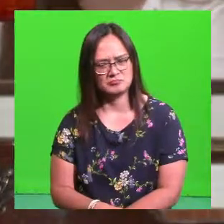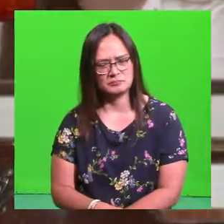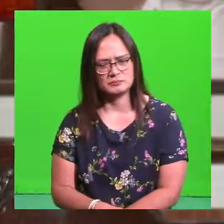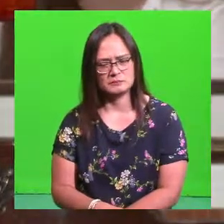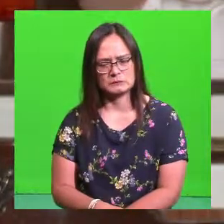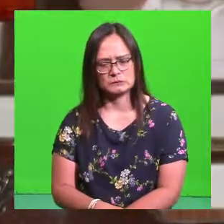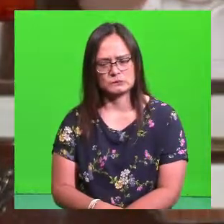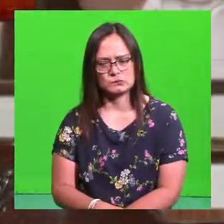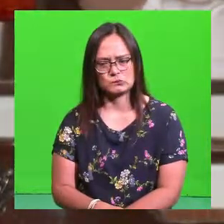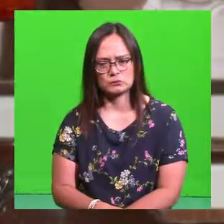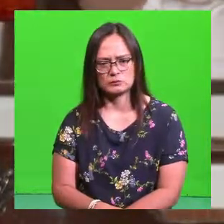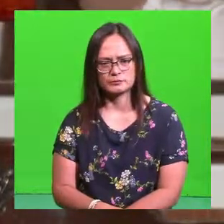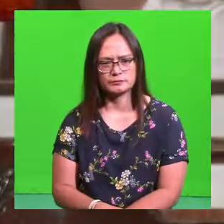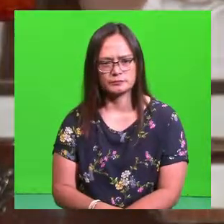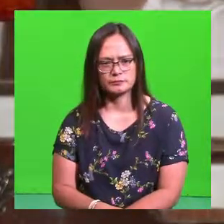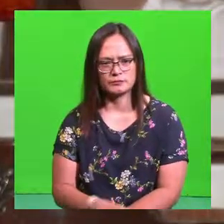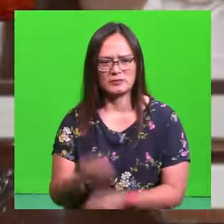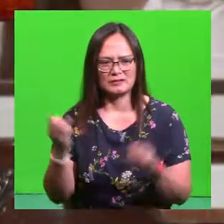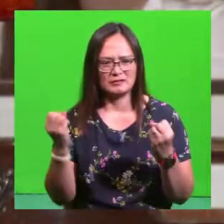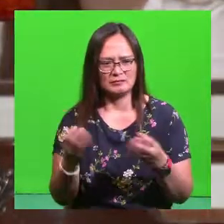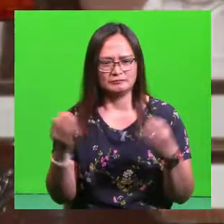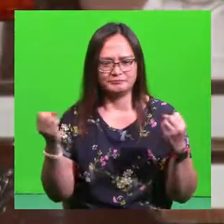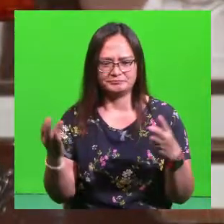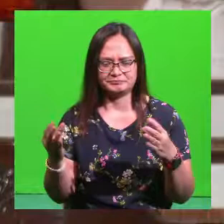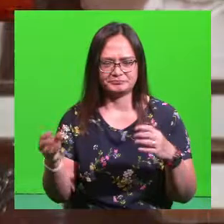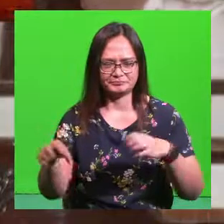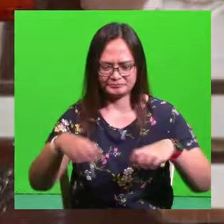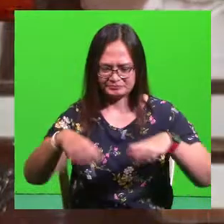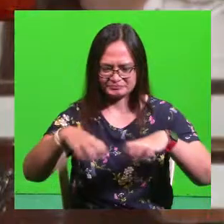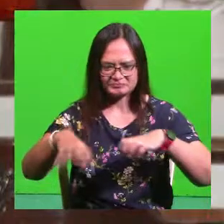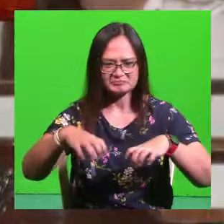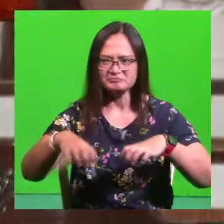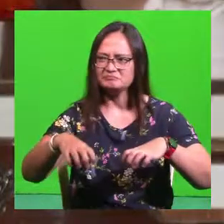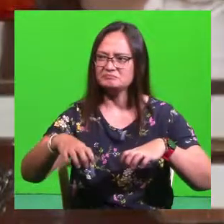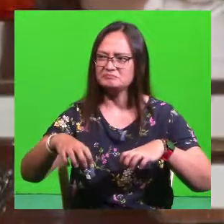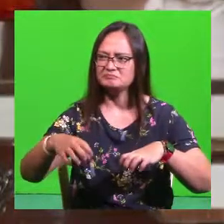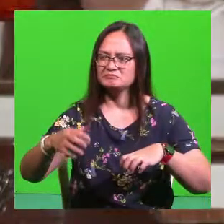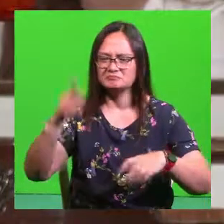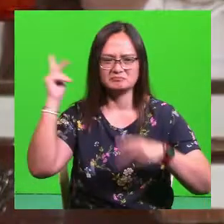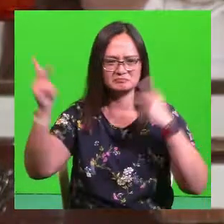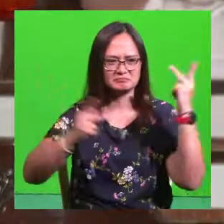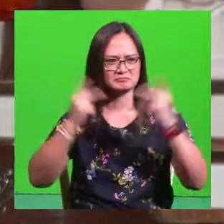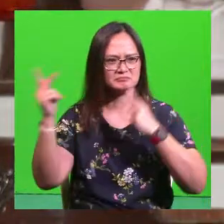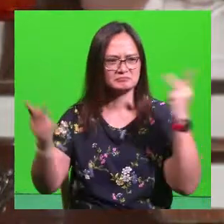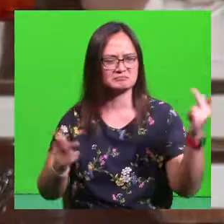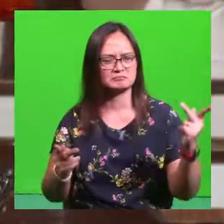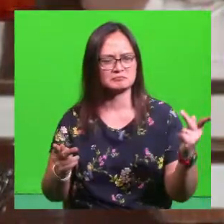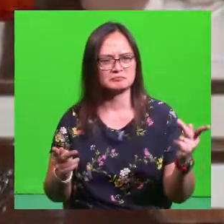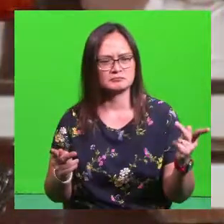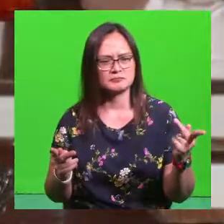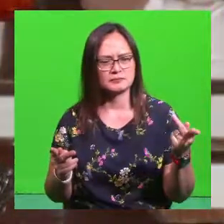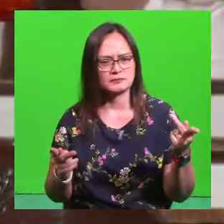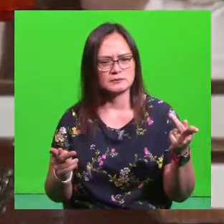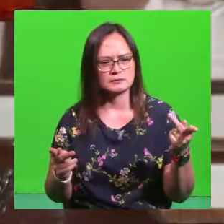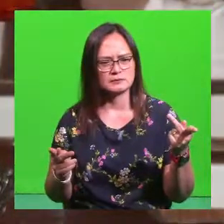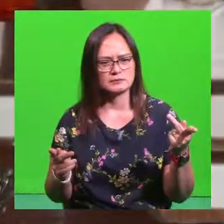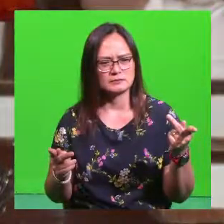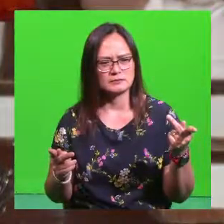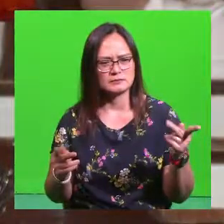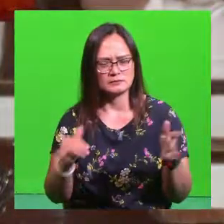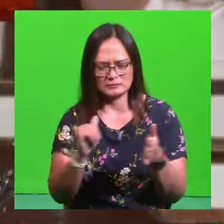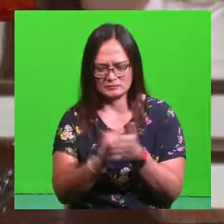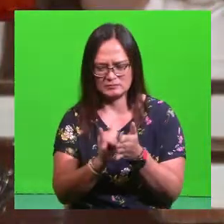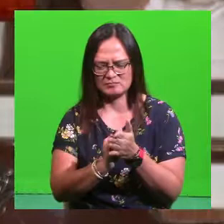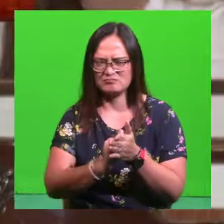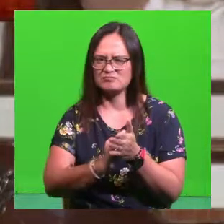pagkadami-dami ng ginagawa ng mga tao, it is quite ironic na kahit ano pa ang gawin sa pagsisilibra at